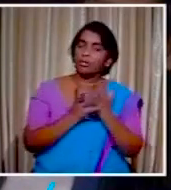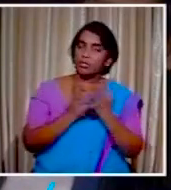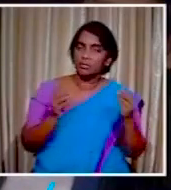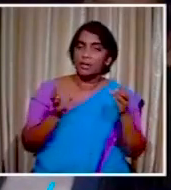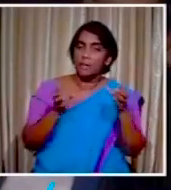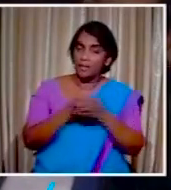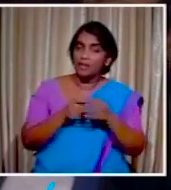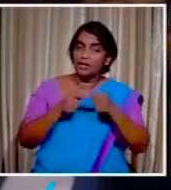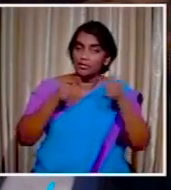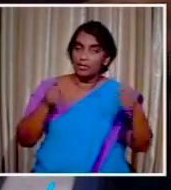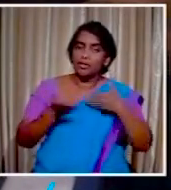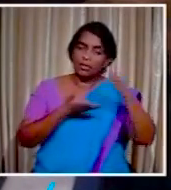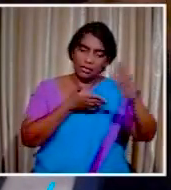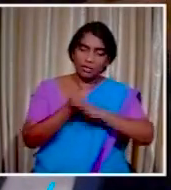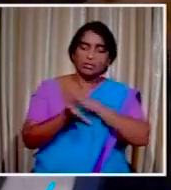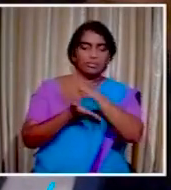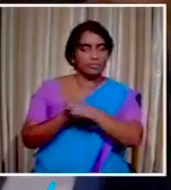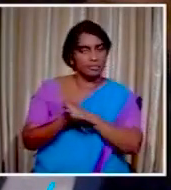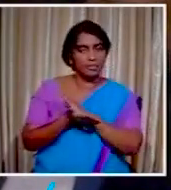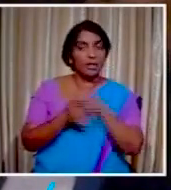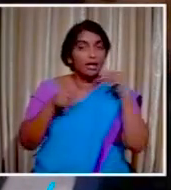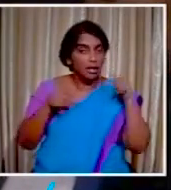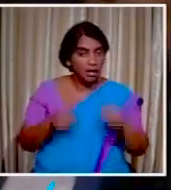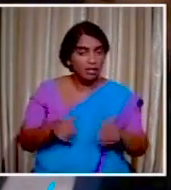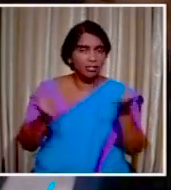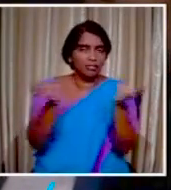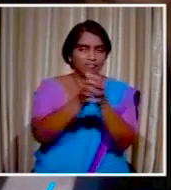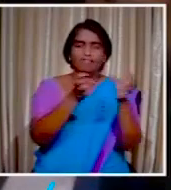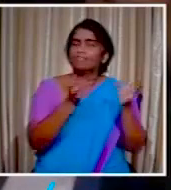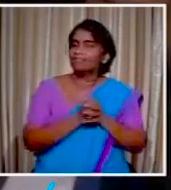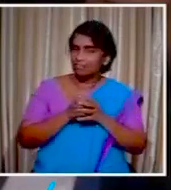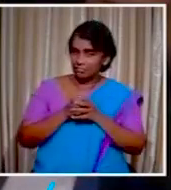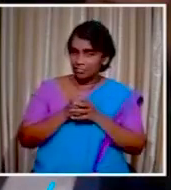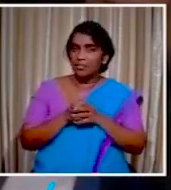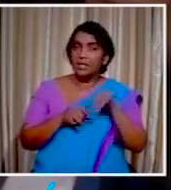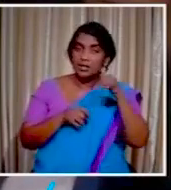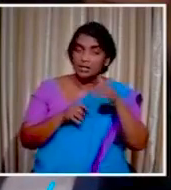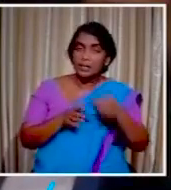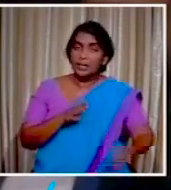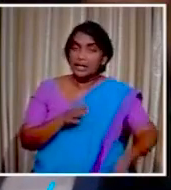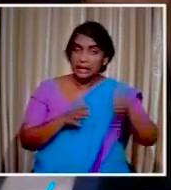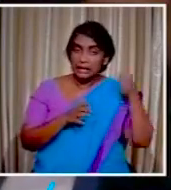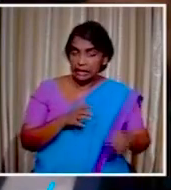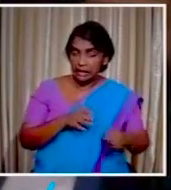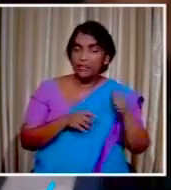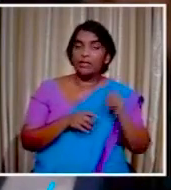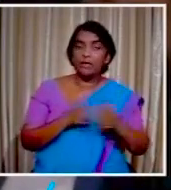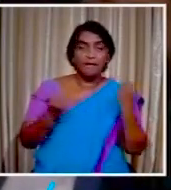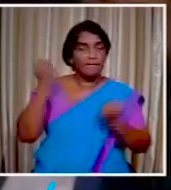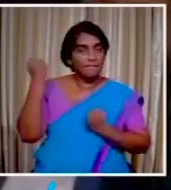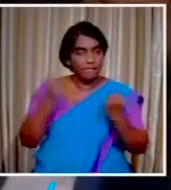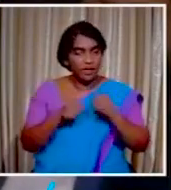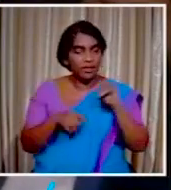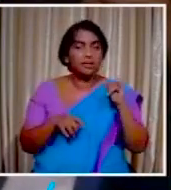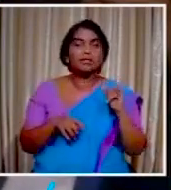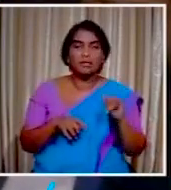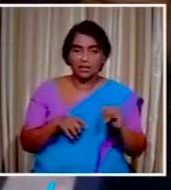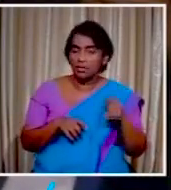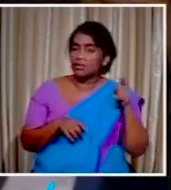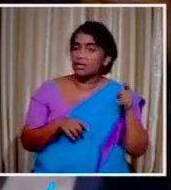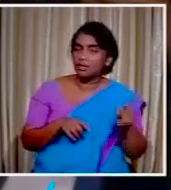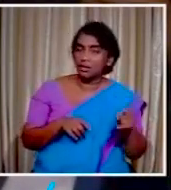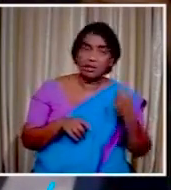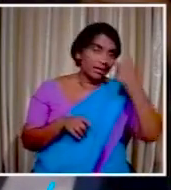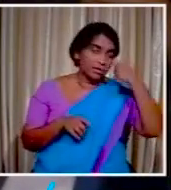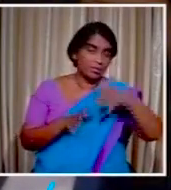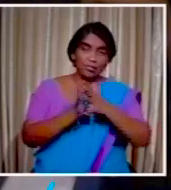පක්ෂ විපක්ෂ සියලු දෙනාගේ සහයෝගය අවශ්‍ය වෙනවා. අද කල්ලි ගැහිලා ඉන්නවා. අද සමහර ත්‍රීරෝද රථ තියෙනවා සමහර වාහන තියෙනවා අද මේ